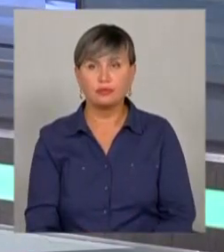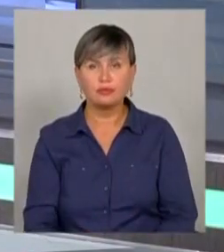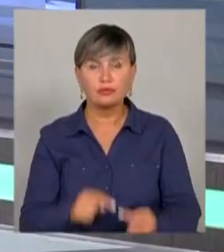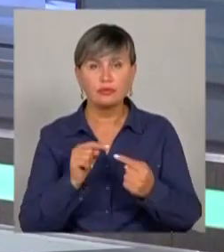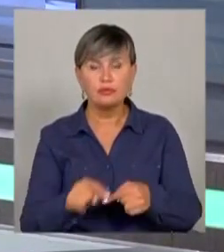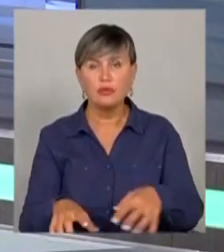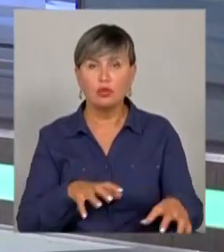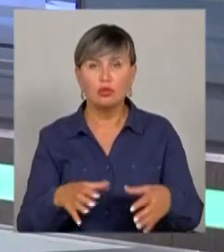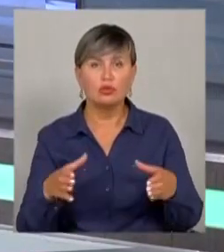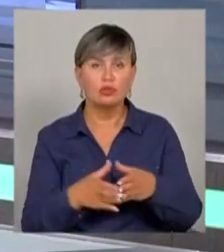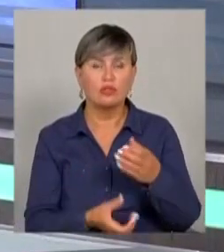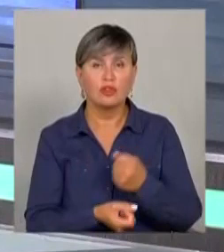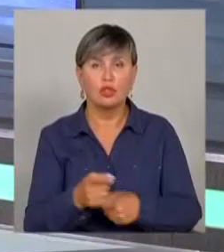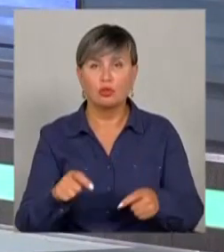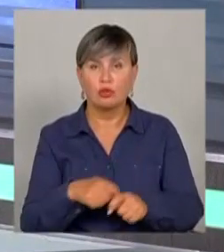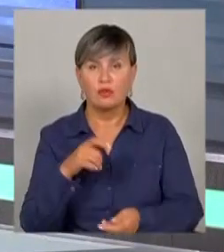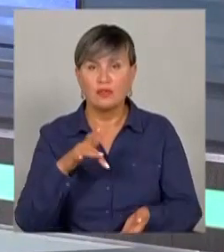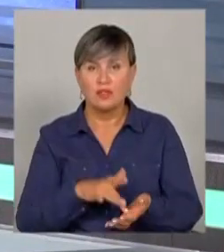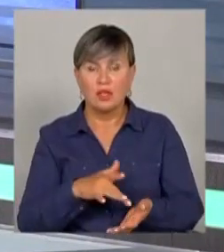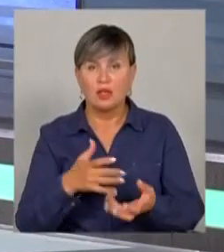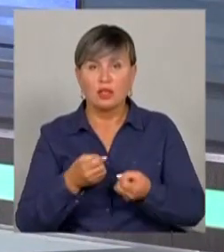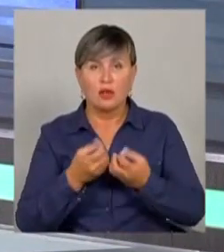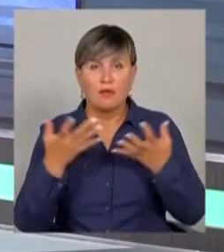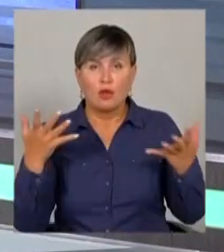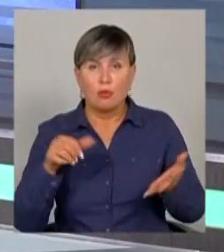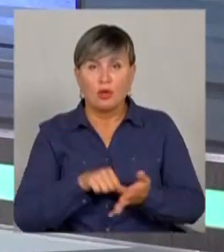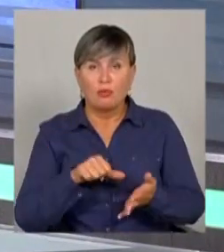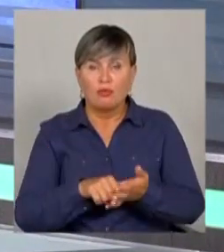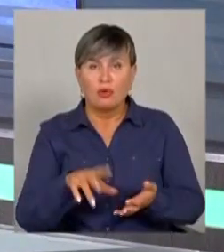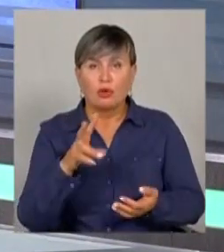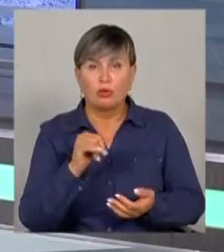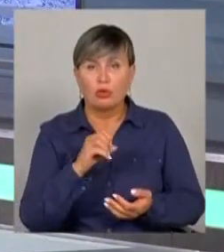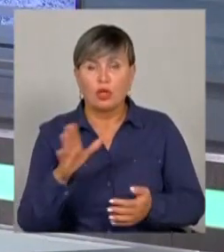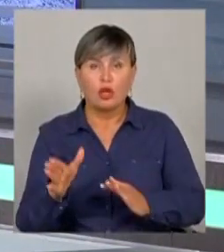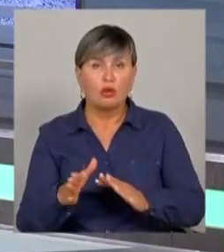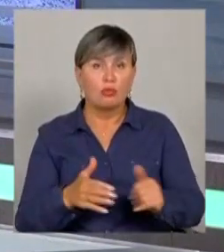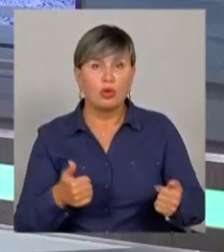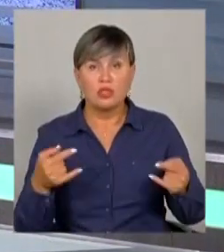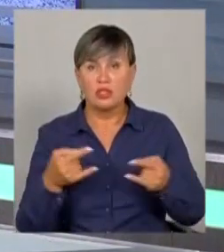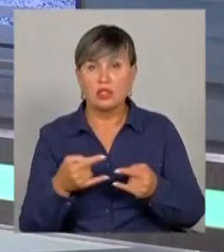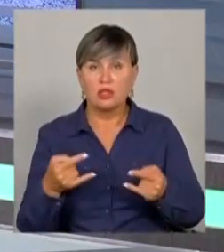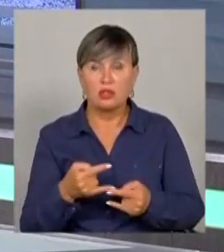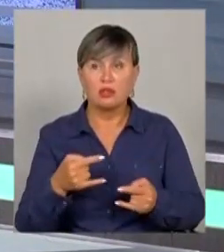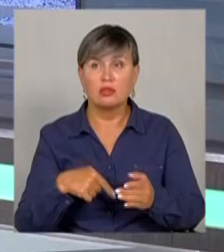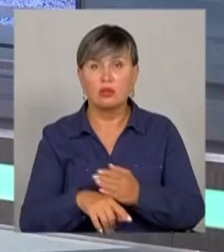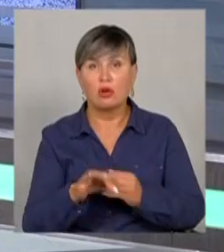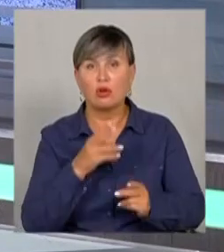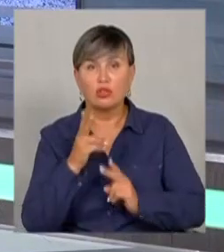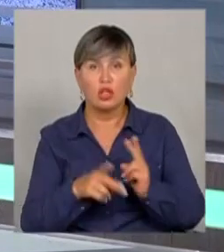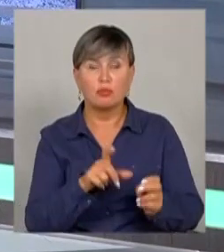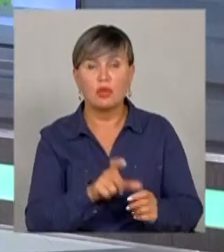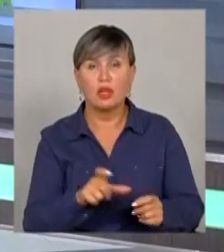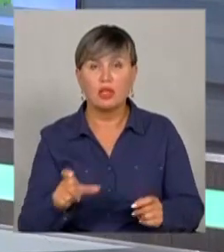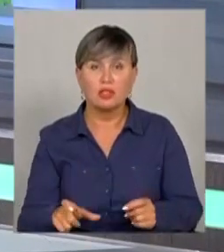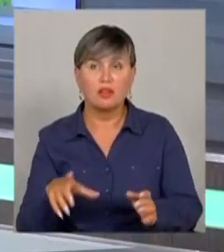Антикоррупционная служба выявила нарушения в центре дневного пребывания Кунаева. После выхода в эфир нашего телеканала сюжета о жалобе родителей